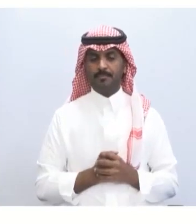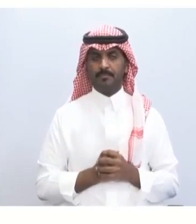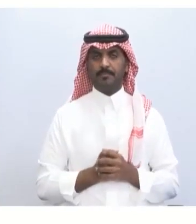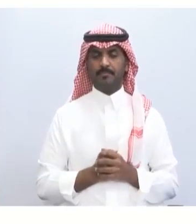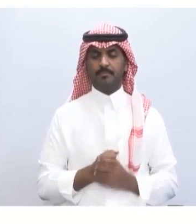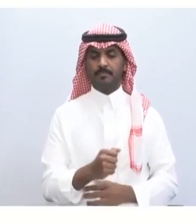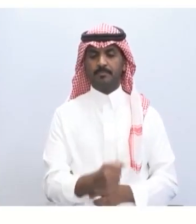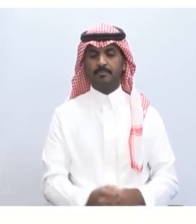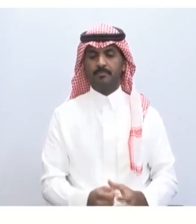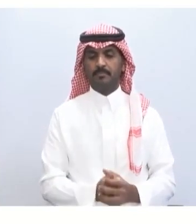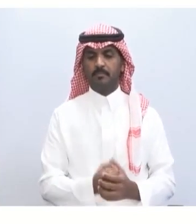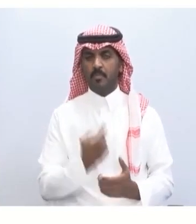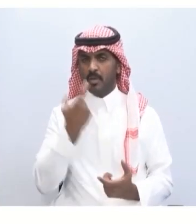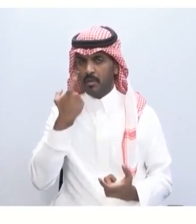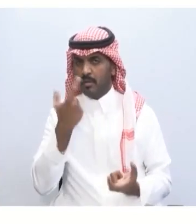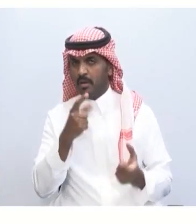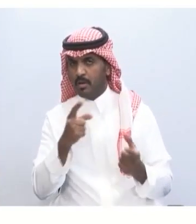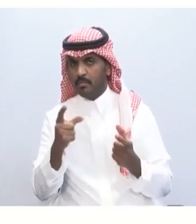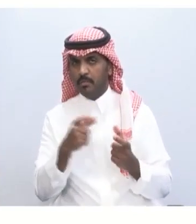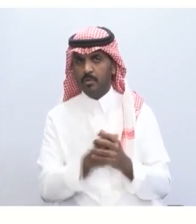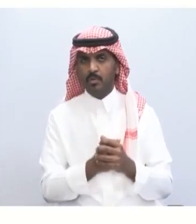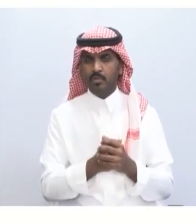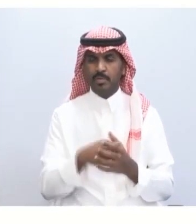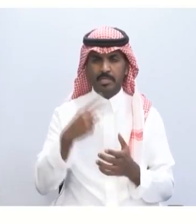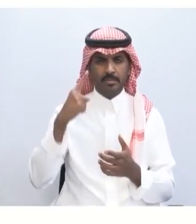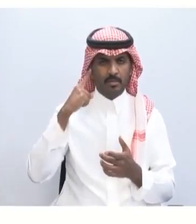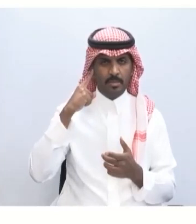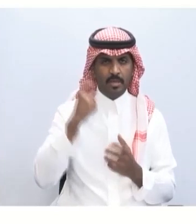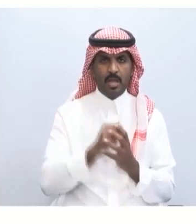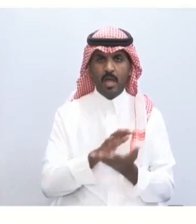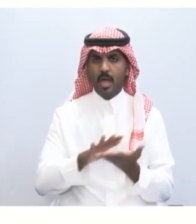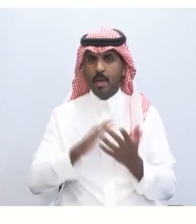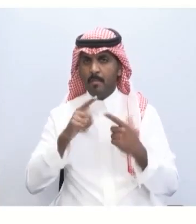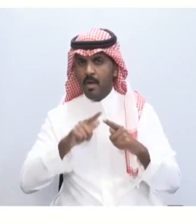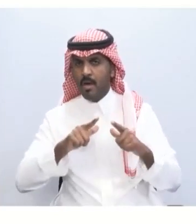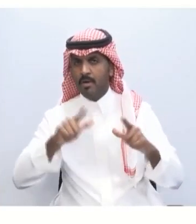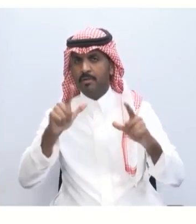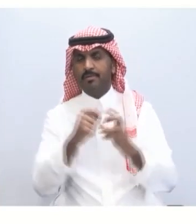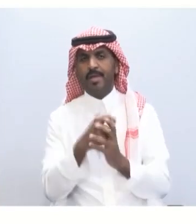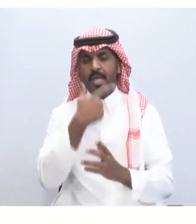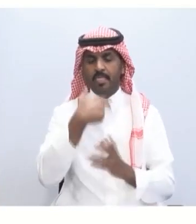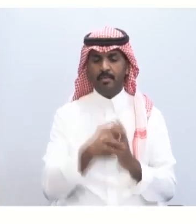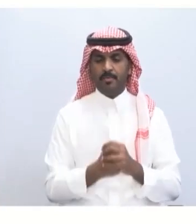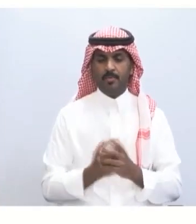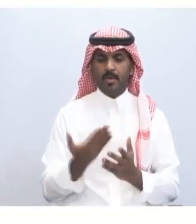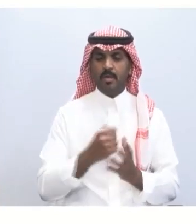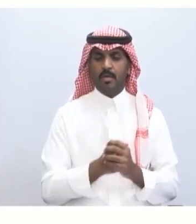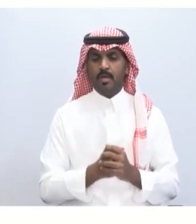الله يترقب ويستمع لاخبار الرياض